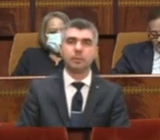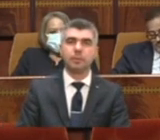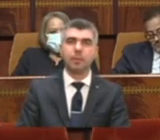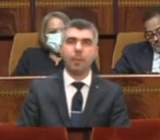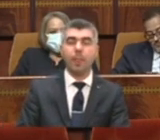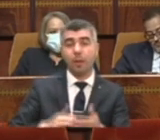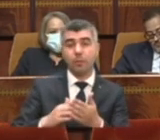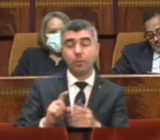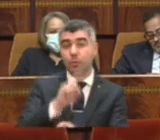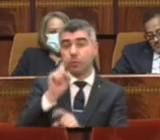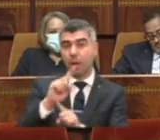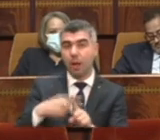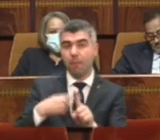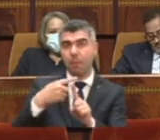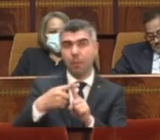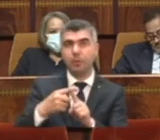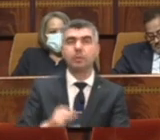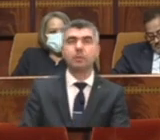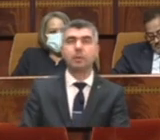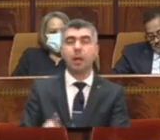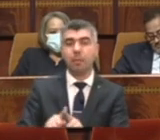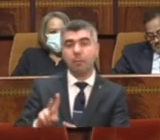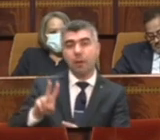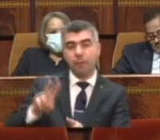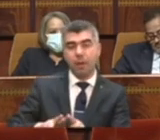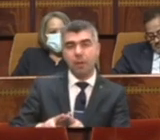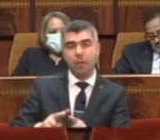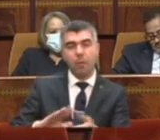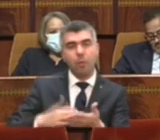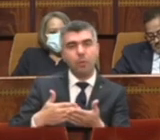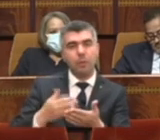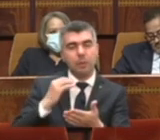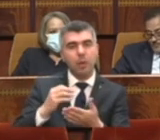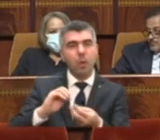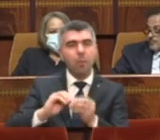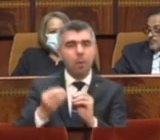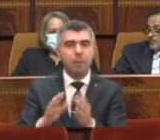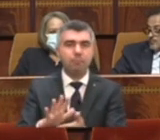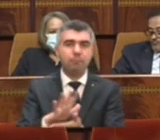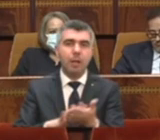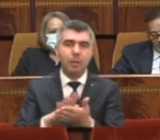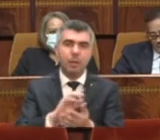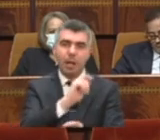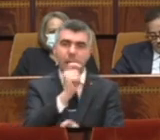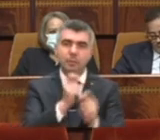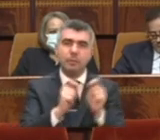تعقيب الإضافي نابع من واقعيتكم في التعاطي مع مشاكل تعمير السيدة الوزيرة المحترمة، لذا